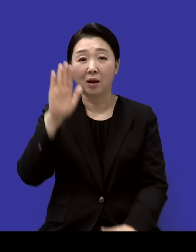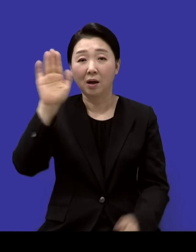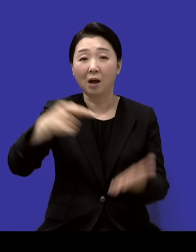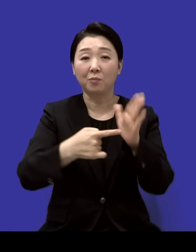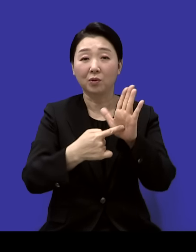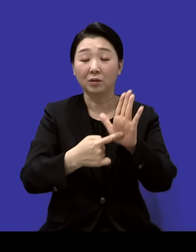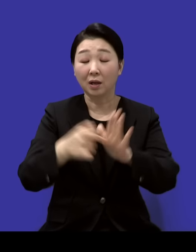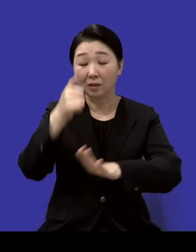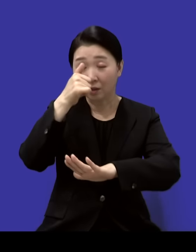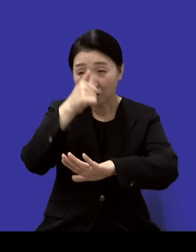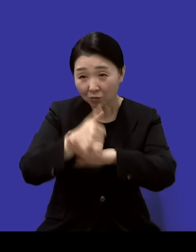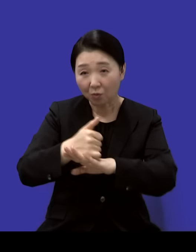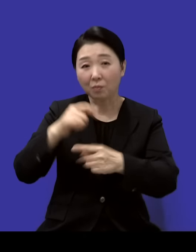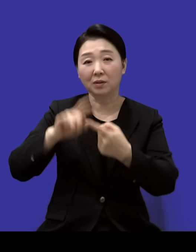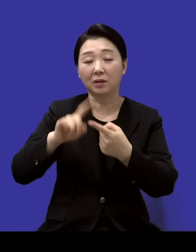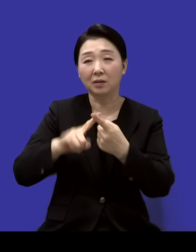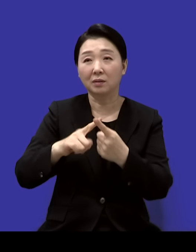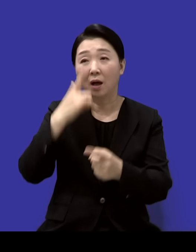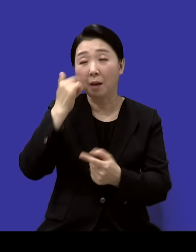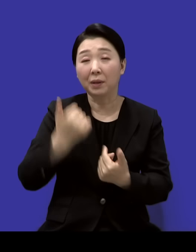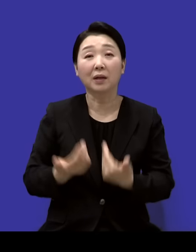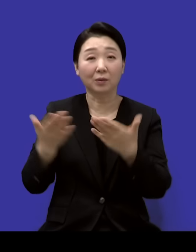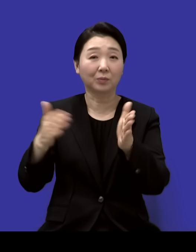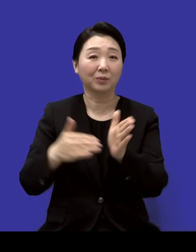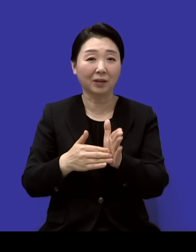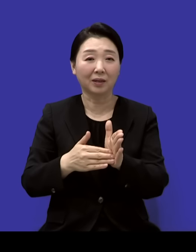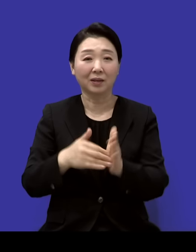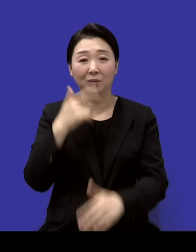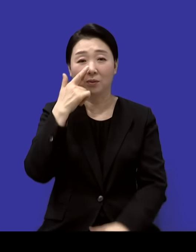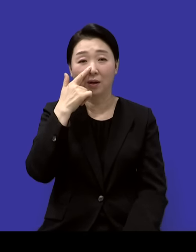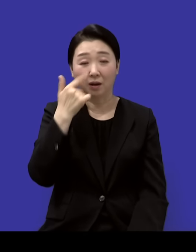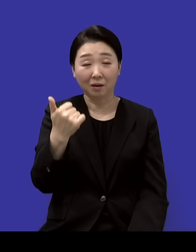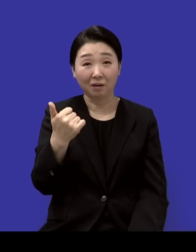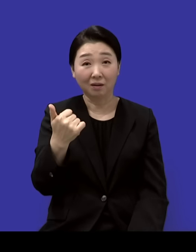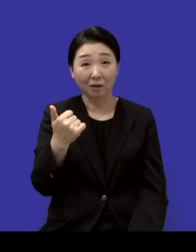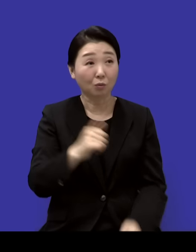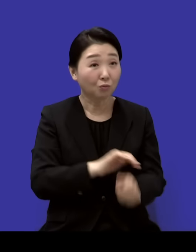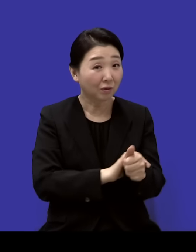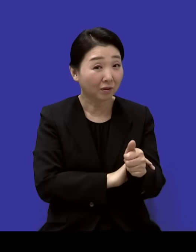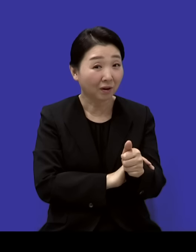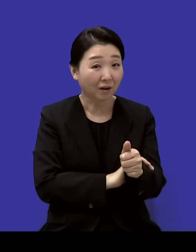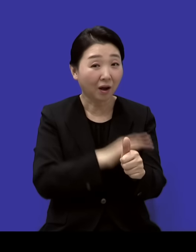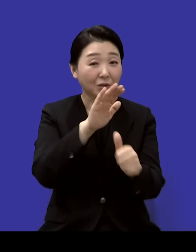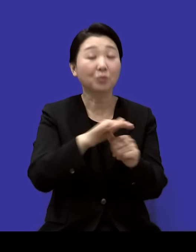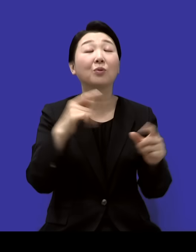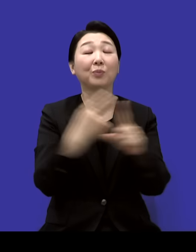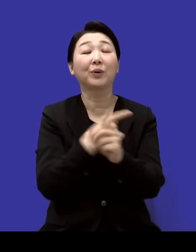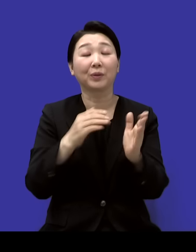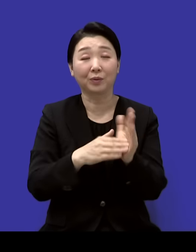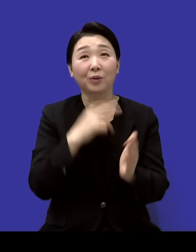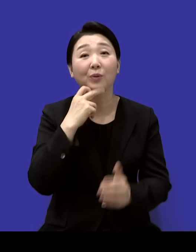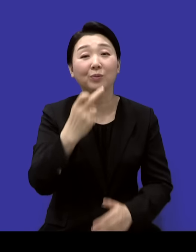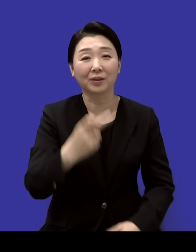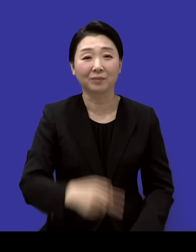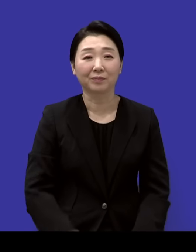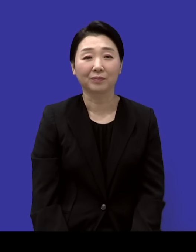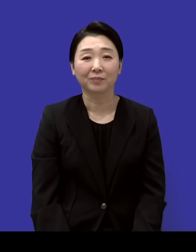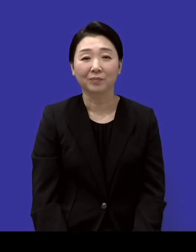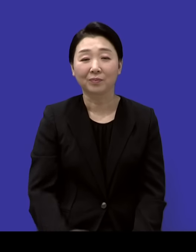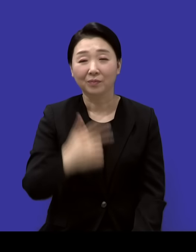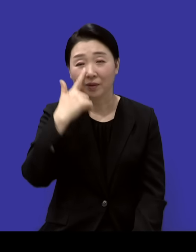나타날 종말에 대해서 아빠에게 쫙 예언을 했다는 거예요. 예, 예. 그래서 아빠가 구렁이가. 네, 어. 소년으로 변해서 네. 12살짜리. 네. 그래서